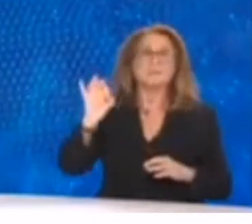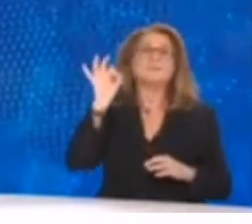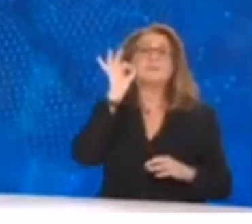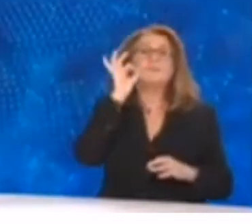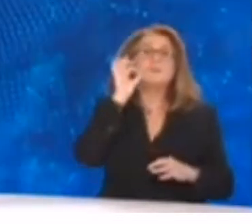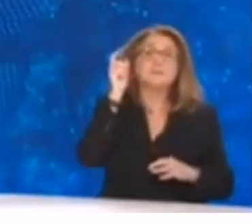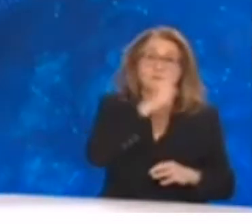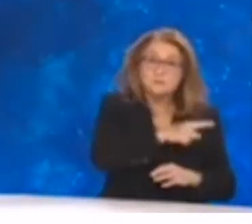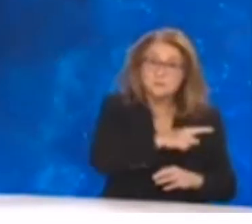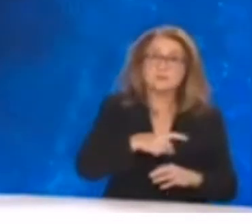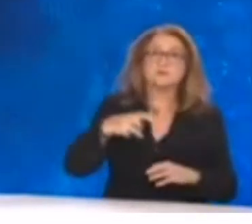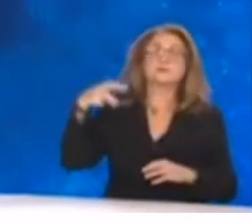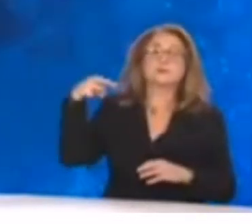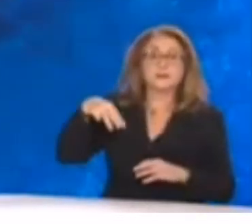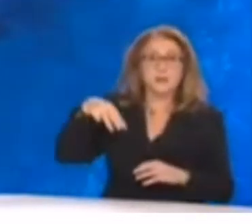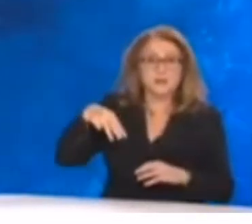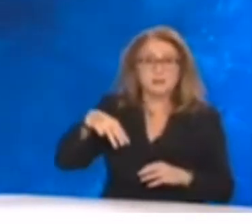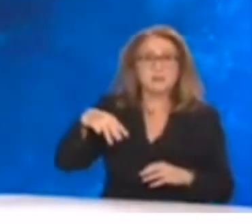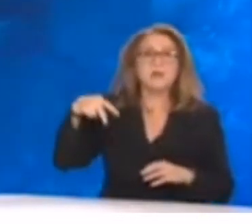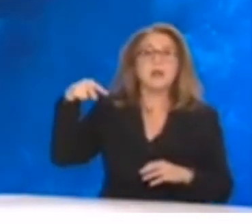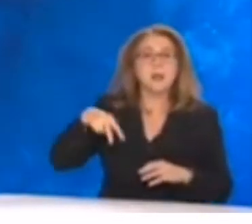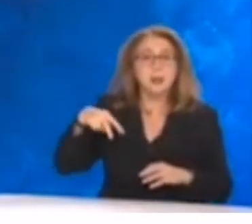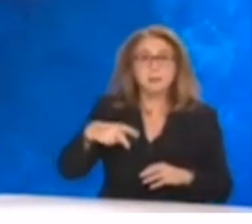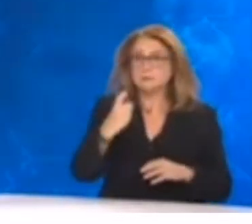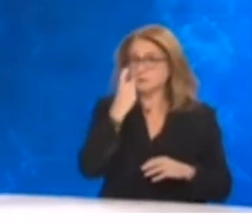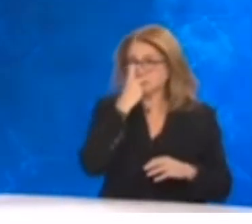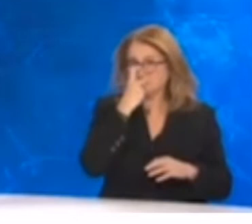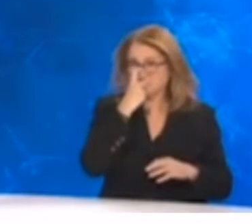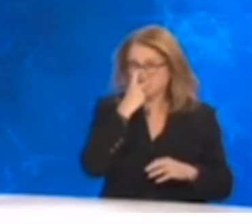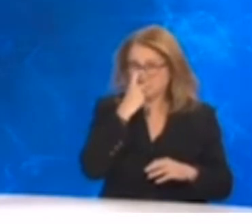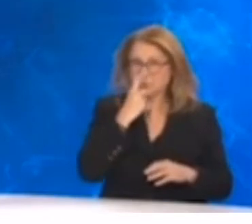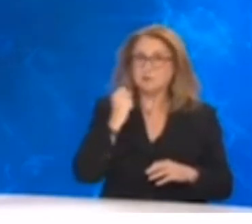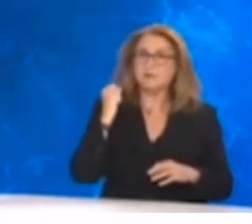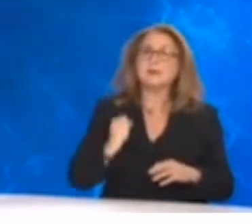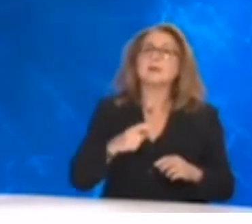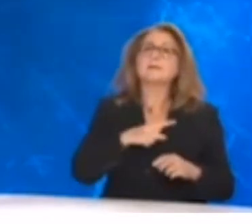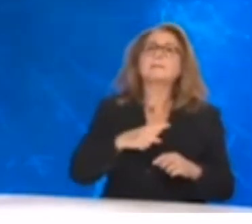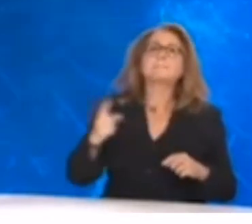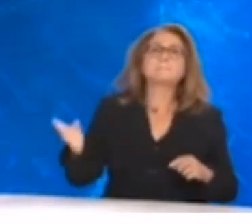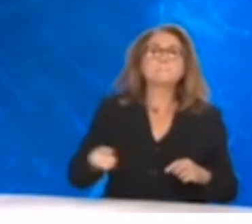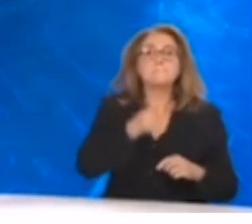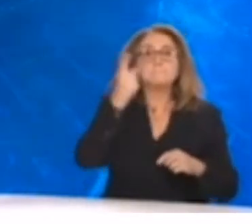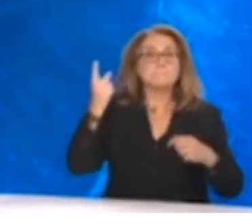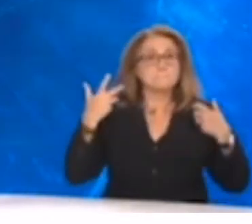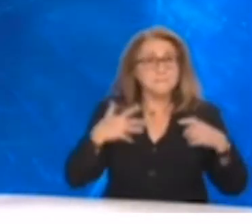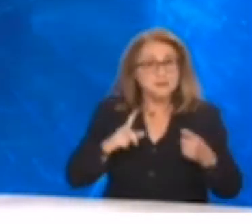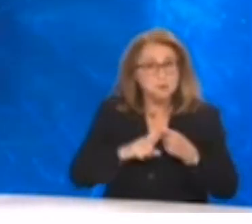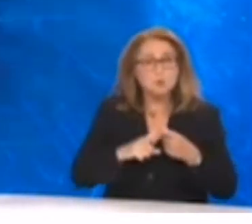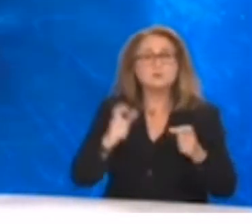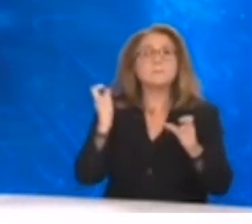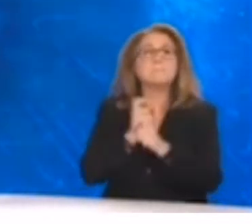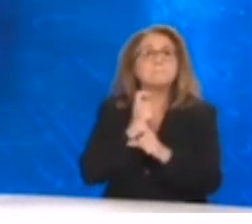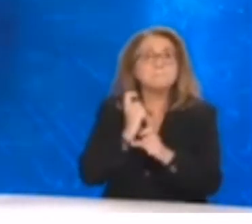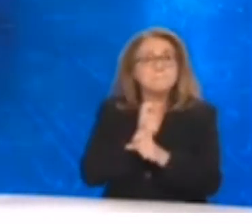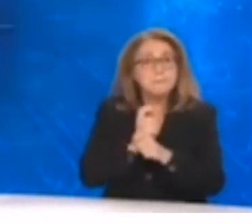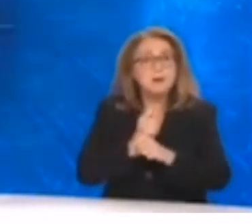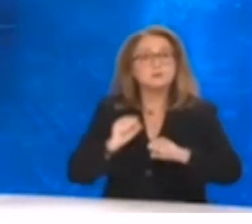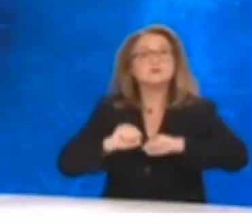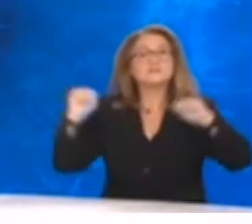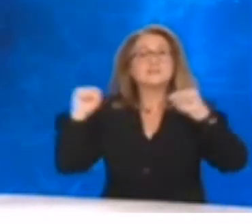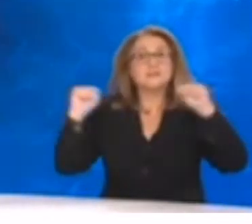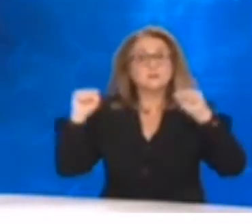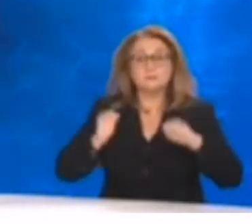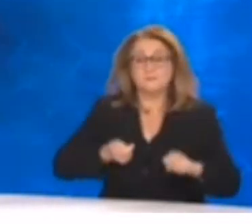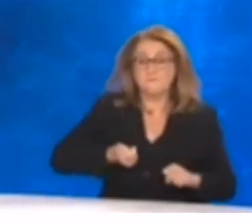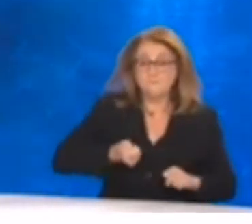Θεσσαλονίκης, Χαλκιδικής, Λάρισας και Κέρκυρας και στους δήμους Μυκόνου, Πάρου, Σαντορίνης,